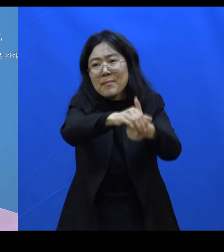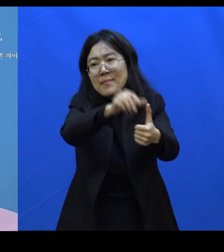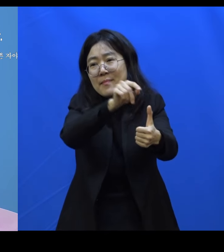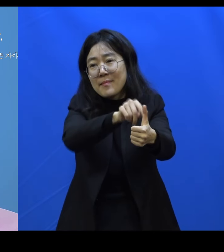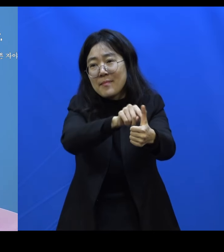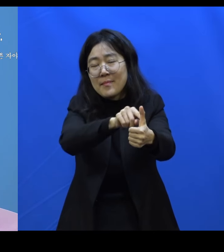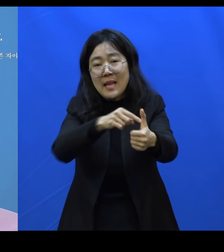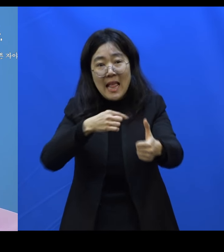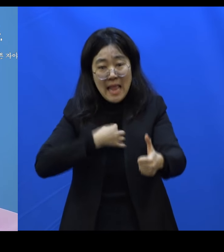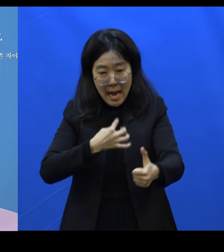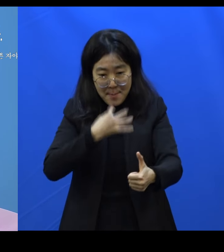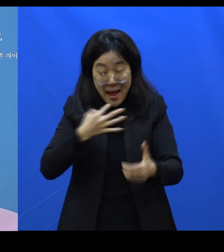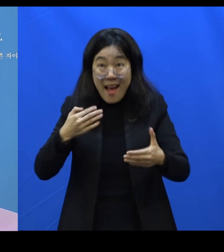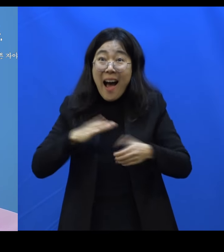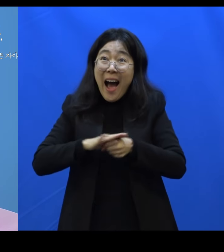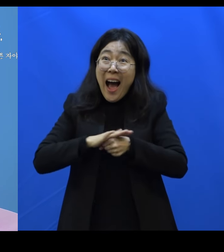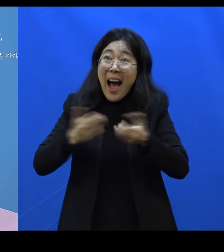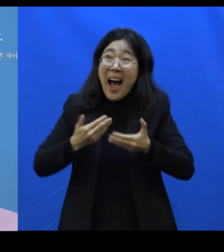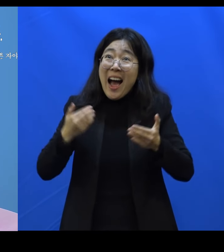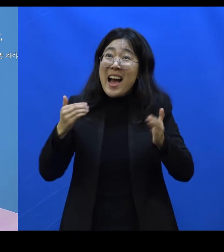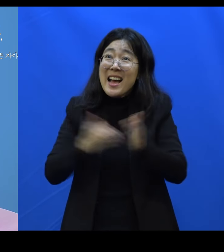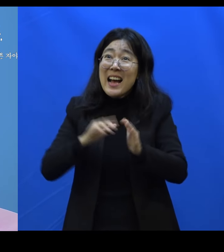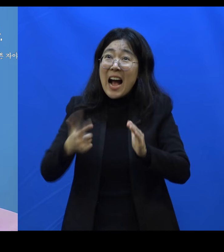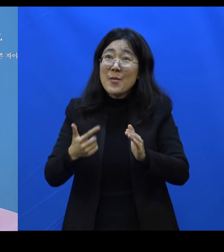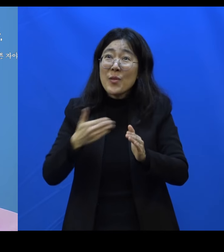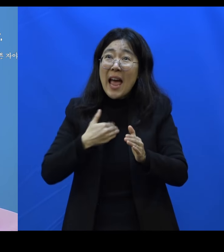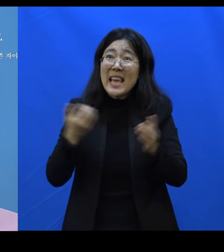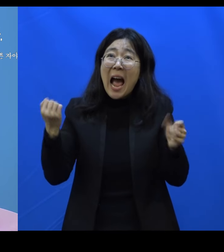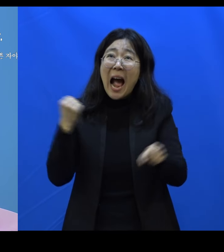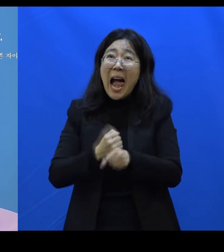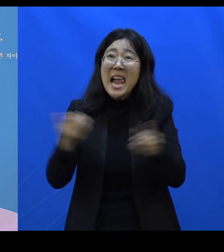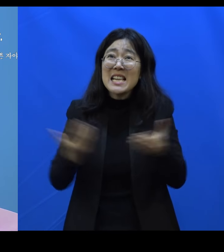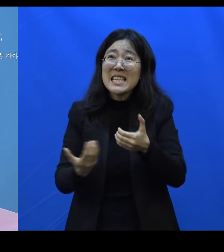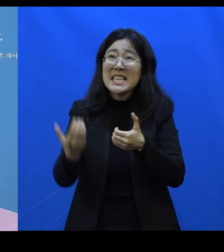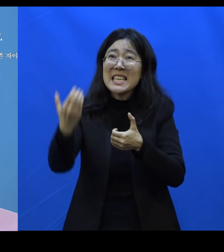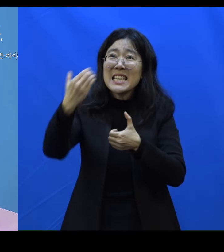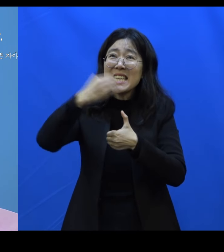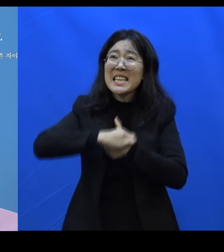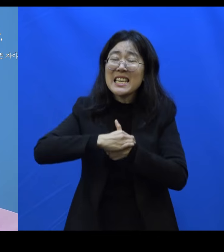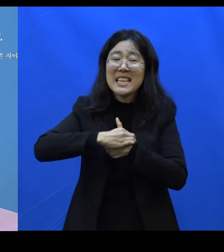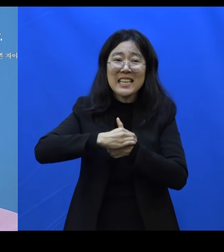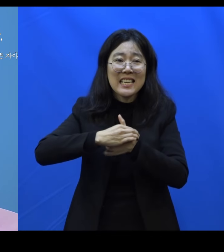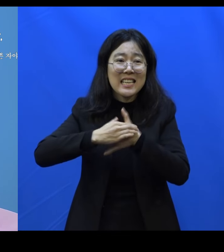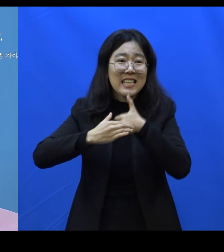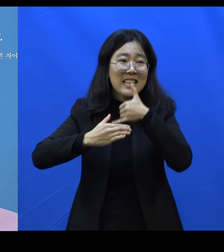아니라 모든 성경에 나오는 인물들은 일어나 함께 가자는 거예요.